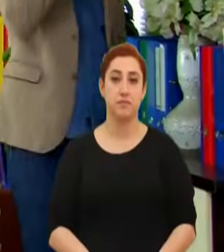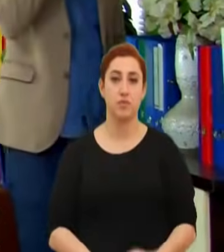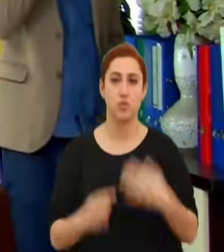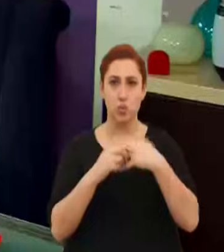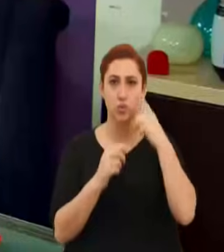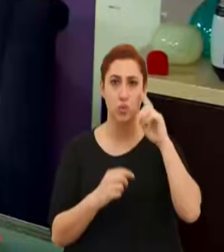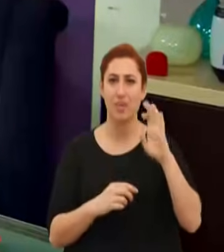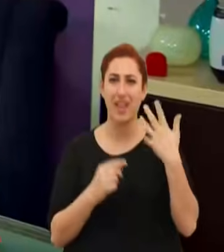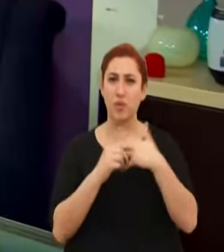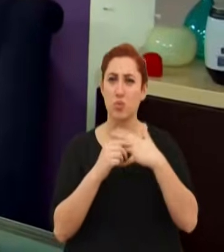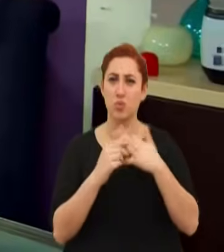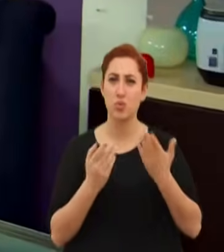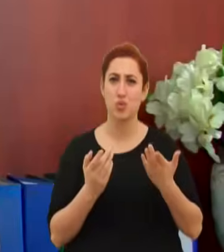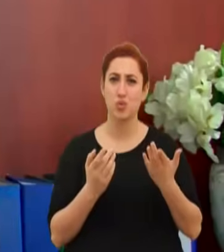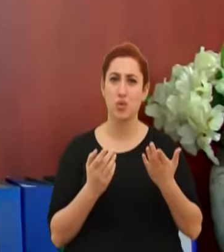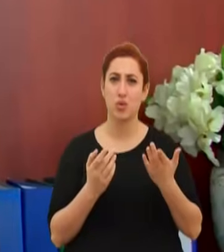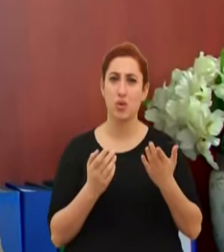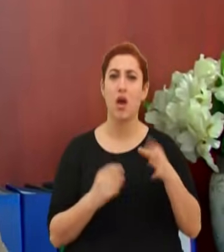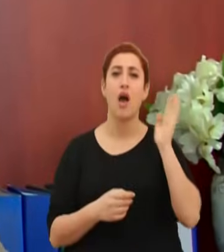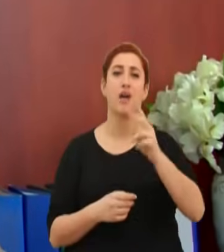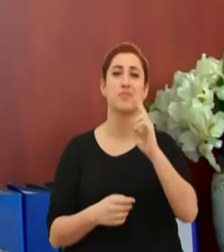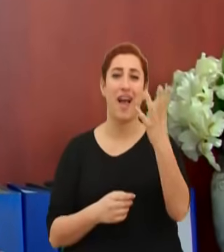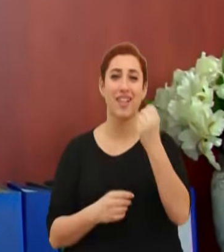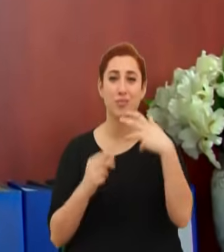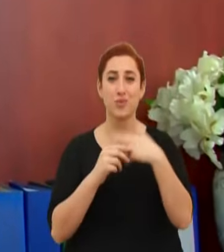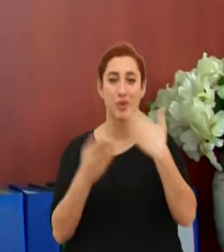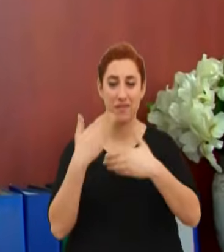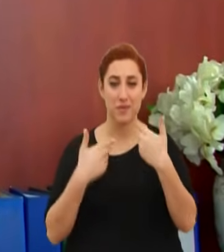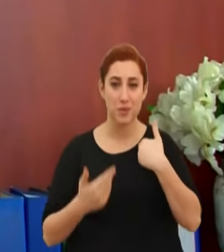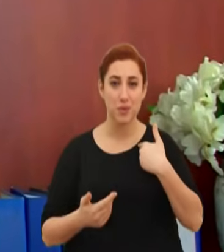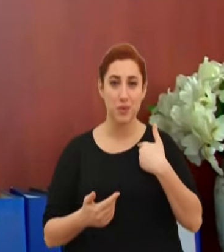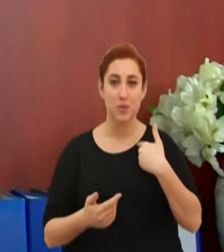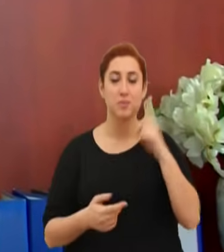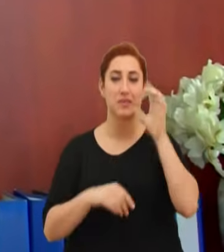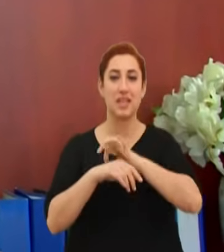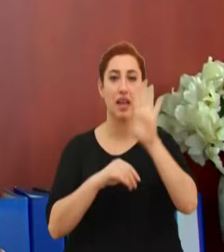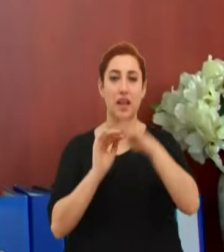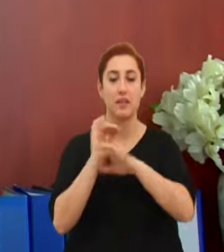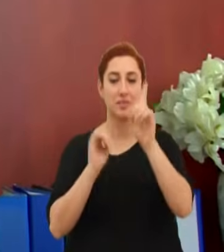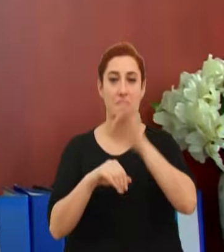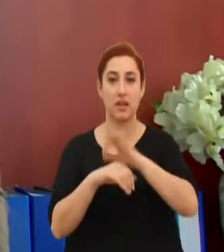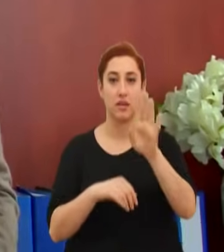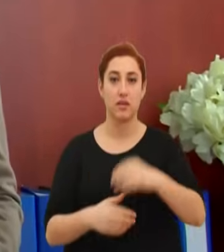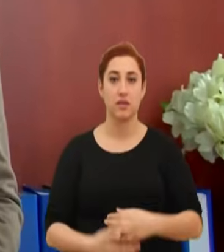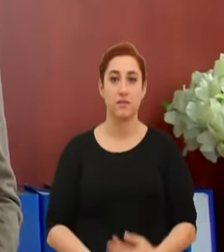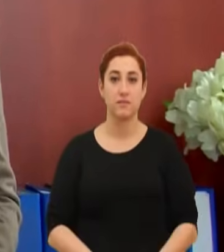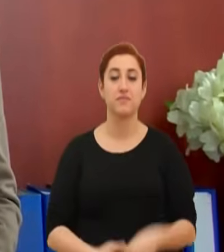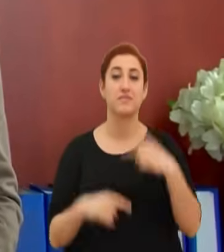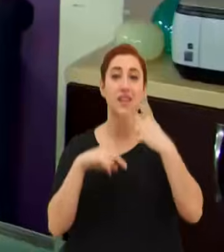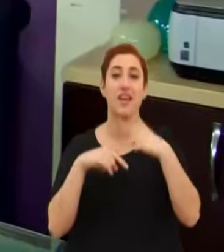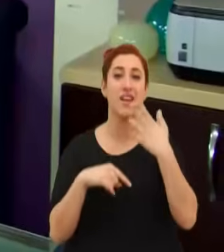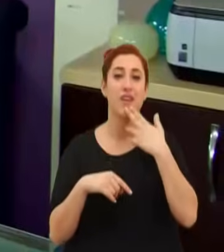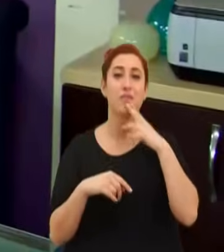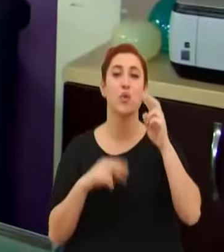Yüzük mü? Ne yüzüğü ya? Ha sana aldığım yüzükten bahsediyorsun. Bir saniye hayatım, bir saniye. Zehra